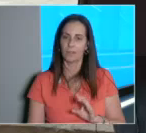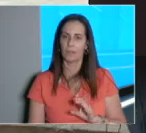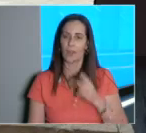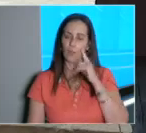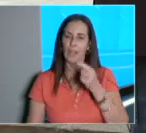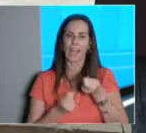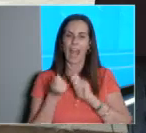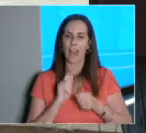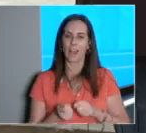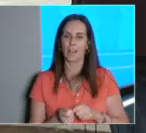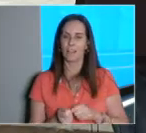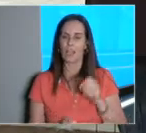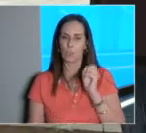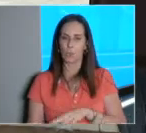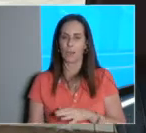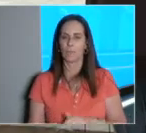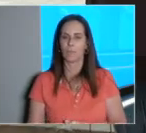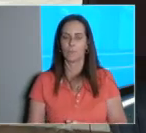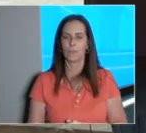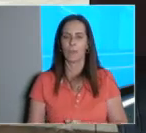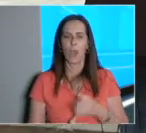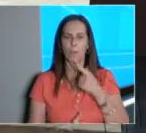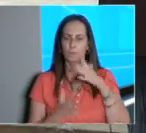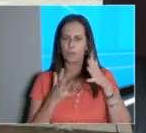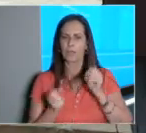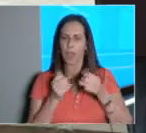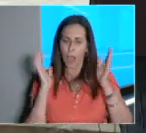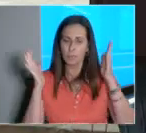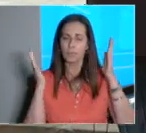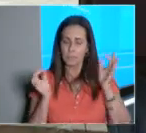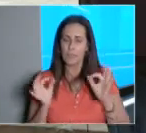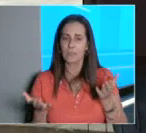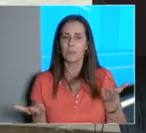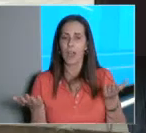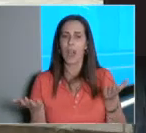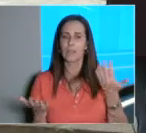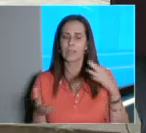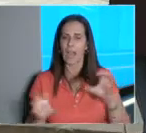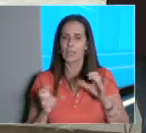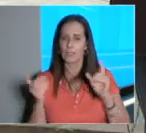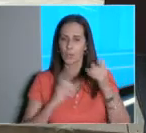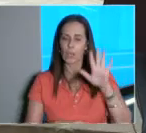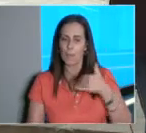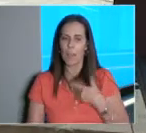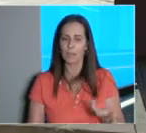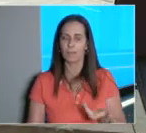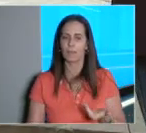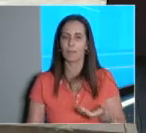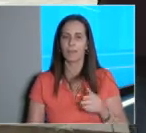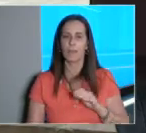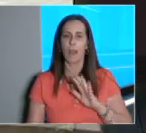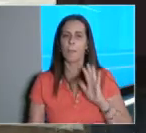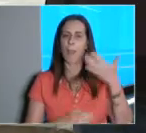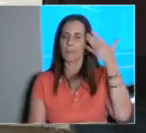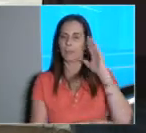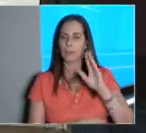החלה. החלה זרוקה. כן. אבל בואי נגיד שהיא התפרצה לגוונית. נו, אז התפרצה. בסדר, נו, אז היה לה התקף זעם, זה קורה גם לי לפעמים. כן. אז העיקר מה